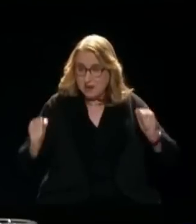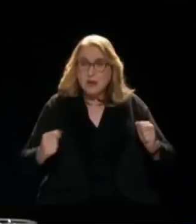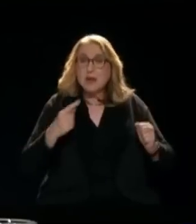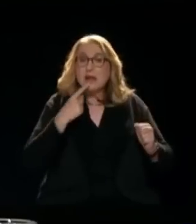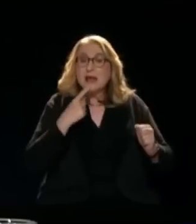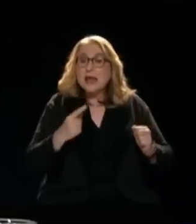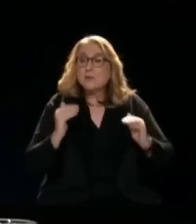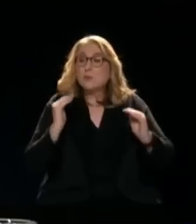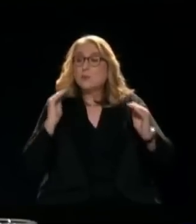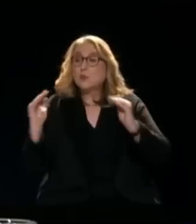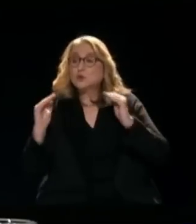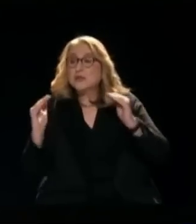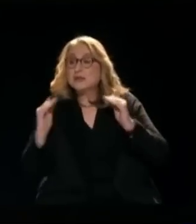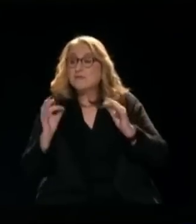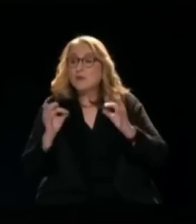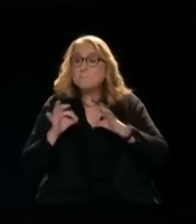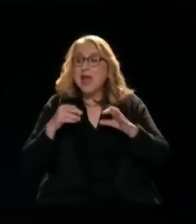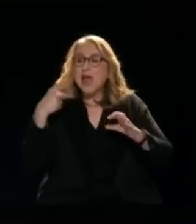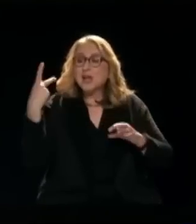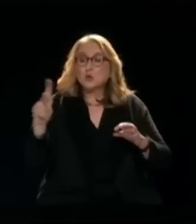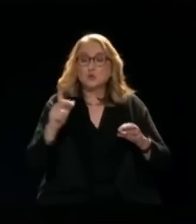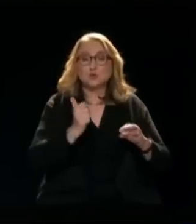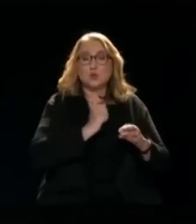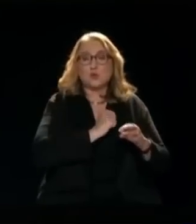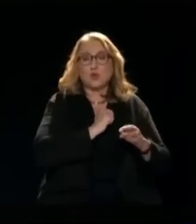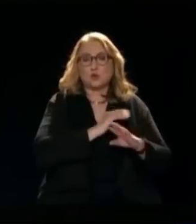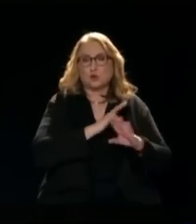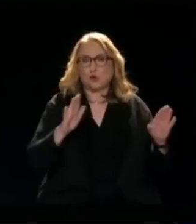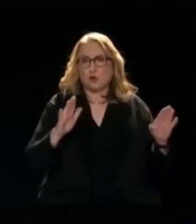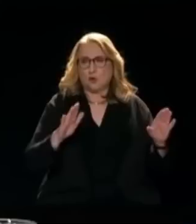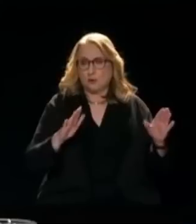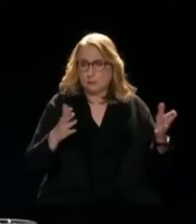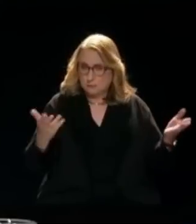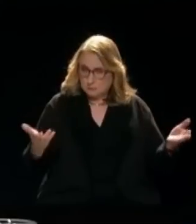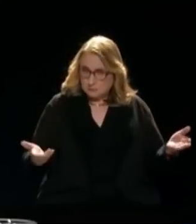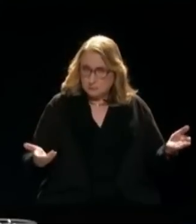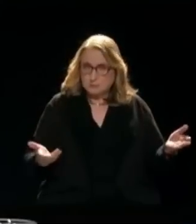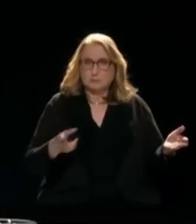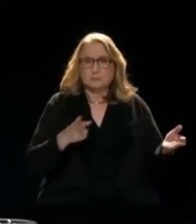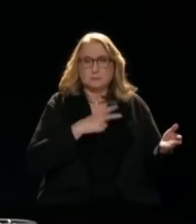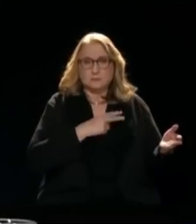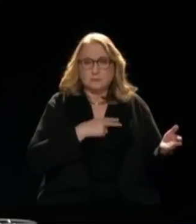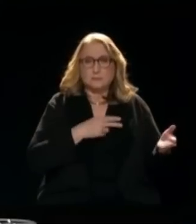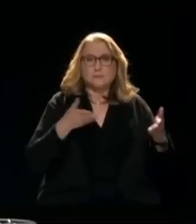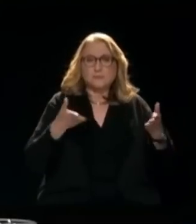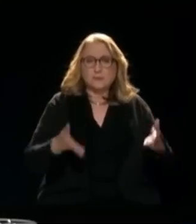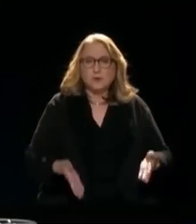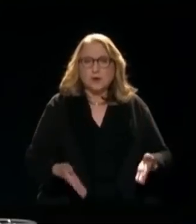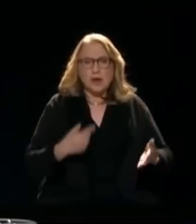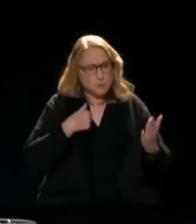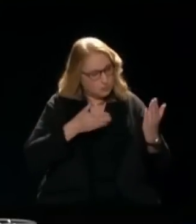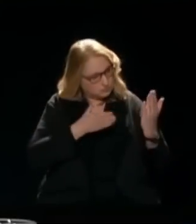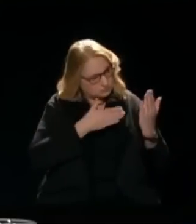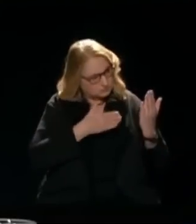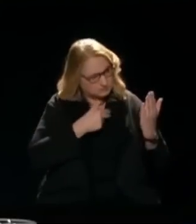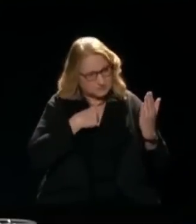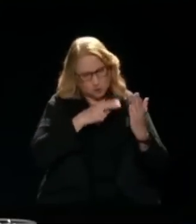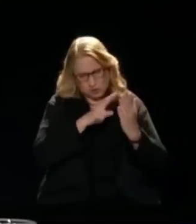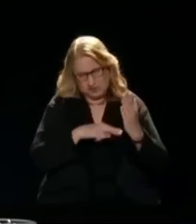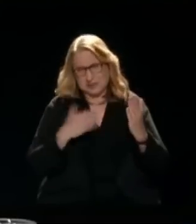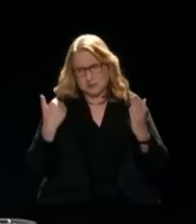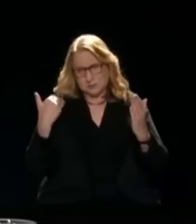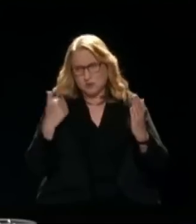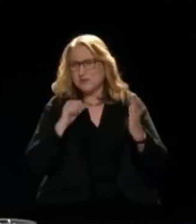την ιδιωτική περιουσία. Έτσι δεν είναι? Λοιπόν, είμαστε σε αστικό καθεστώς, αν δεν κάνω λάθος, τελευταία που το κοίταξα. Λοιπόν, επομένως πρέπει